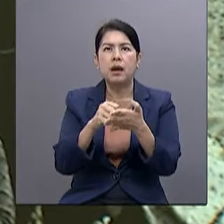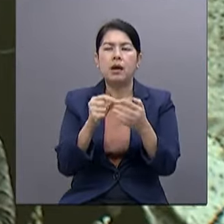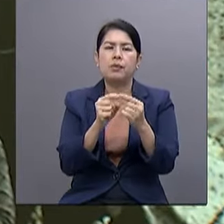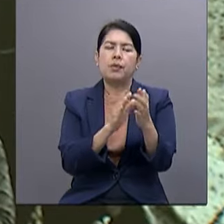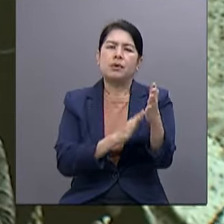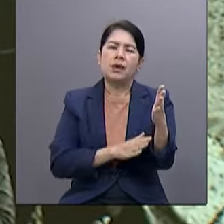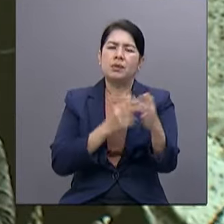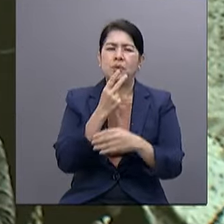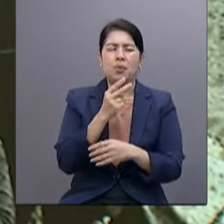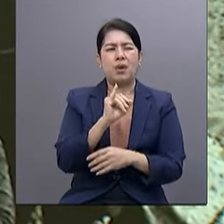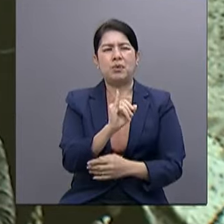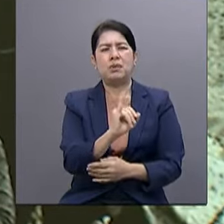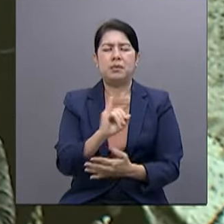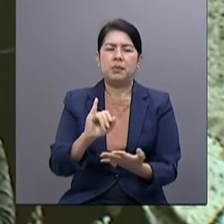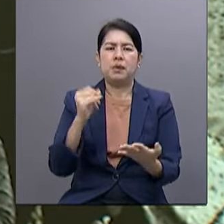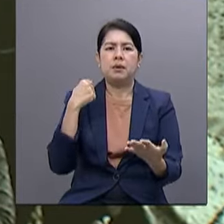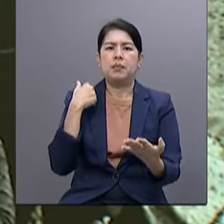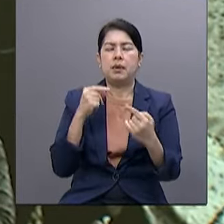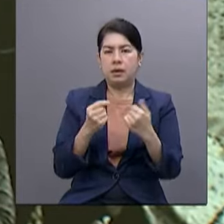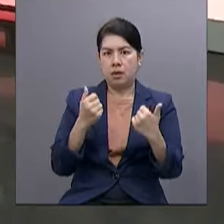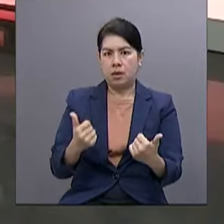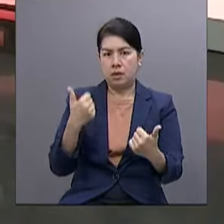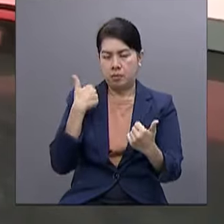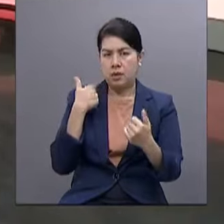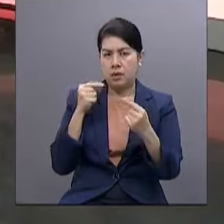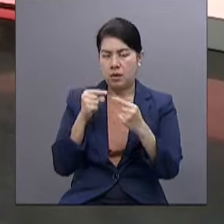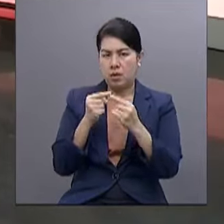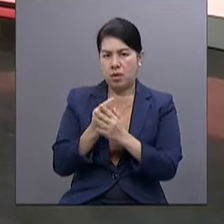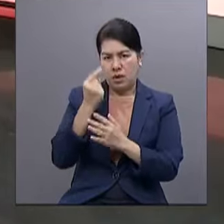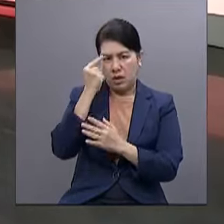รการนี้ไม่ดีแล้วก็เตรียมยื่นฟ้องต่อศาลอีกด้วยค่ะ ค่ะขอบคุณค่ะ